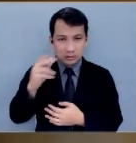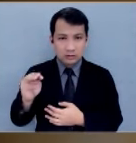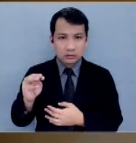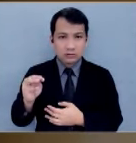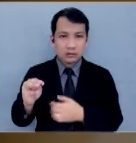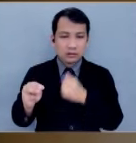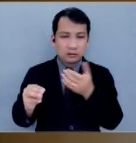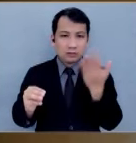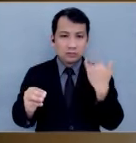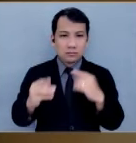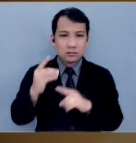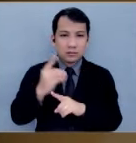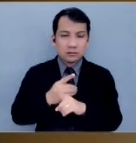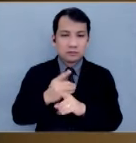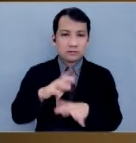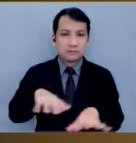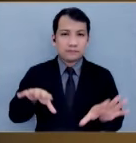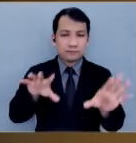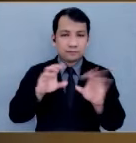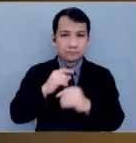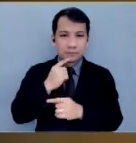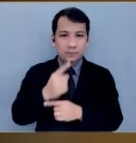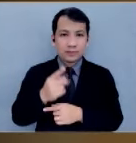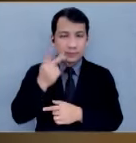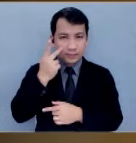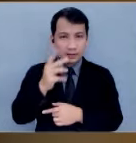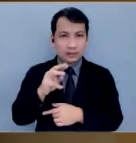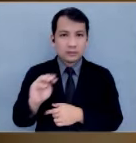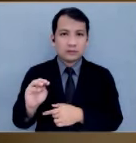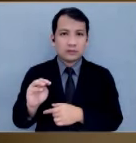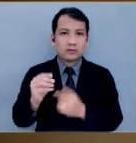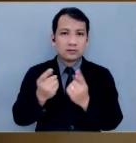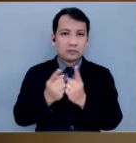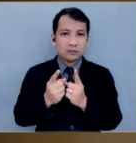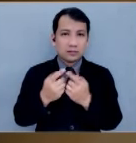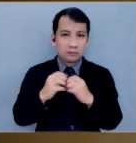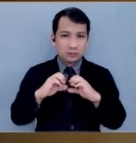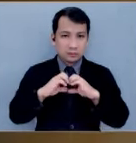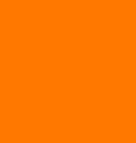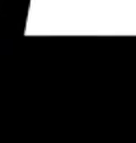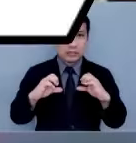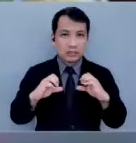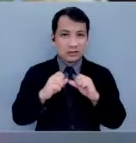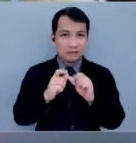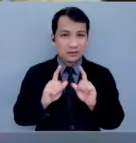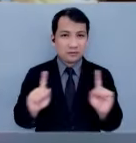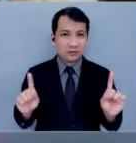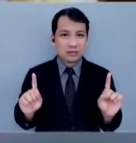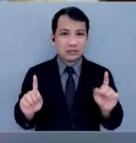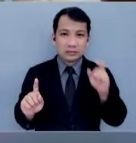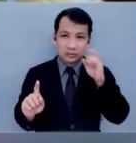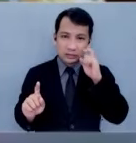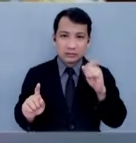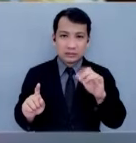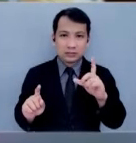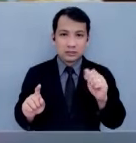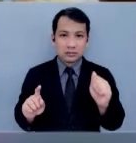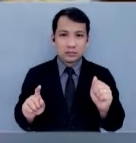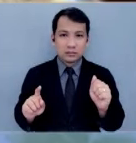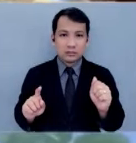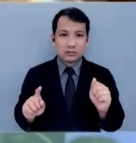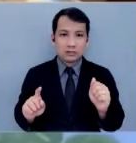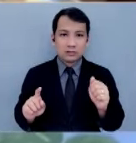last year lang nang kumpirmahin ni Kim Chu ang hiwalayan nila ni Sian. Siyempre,